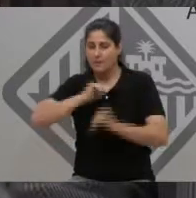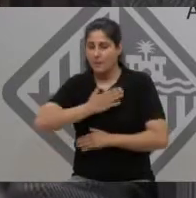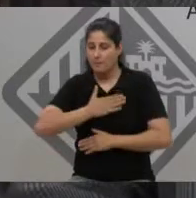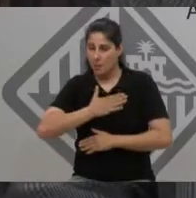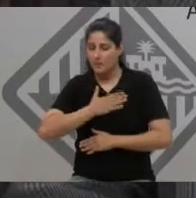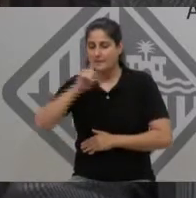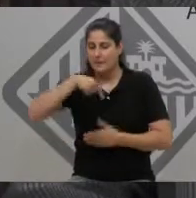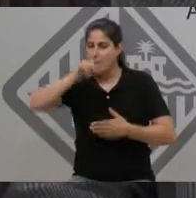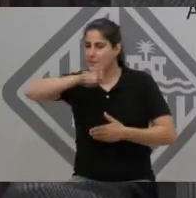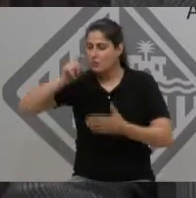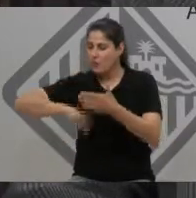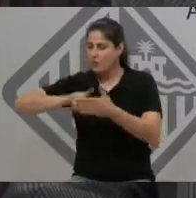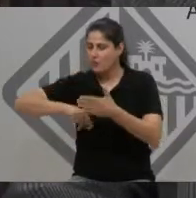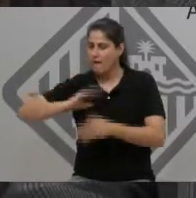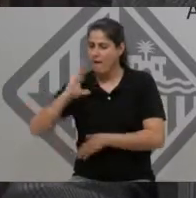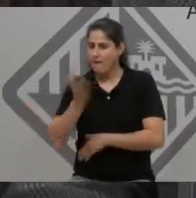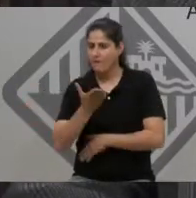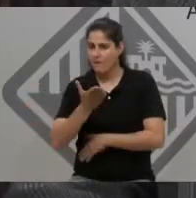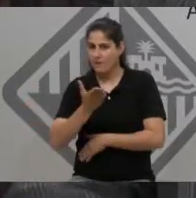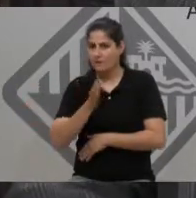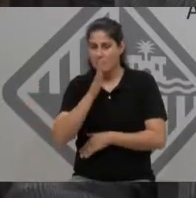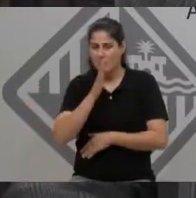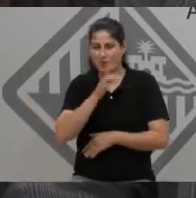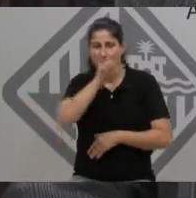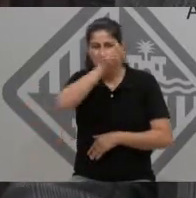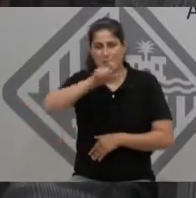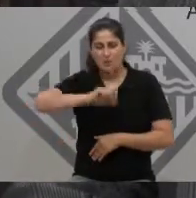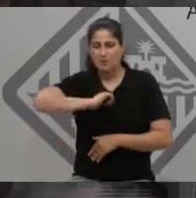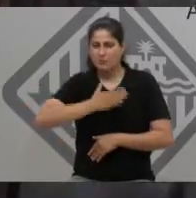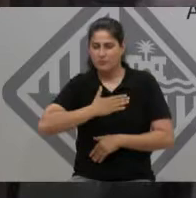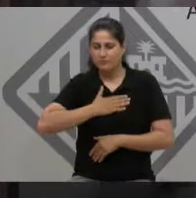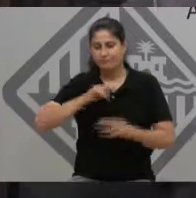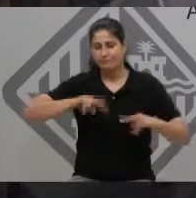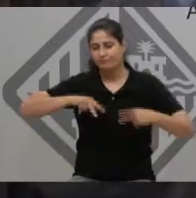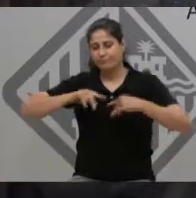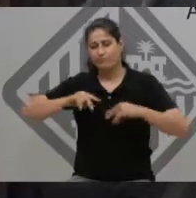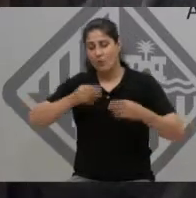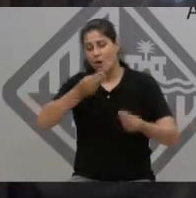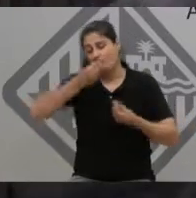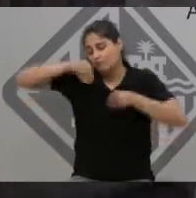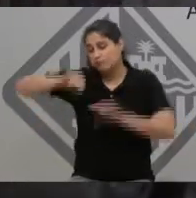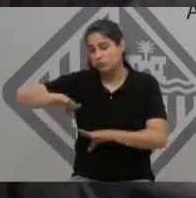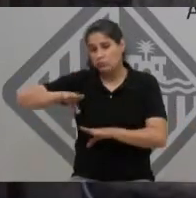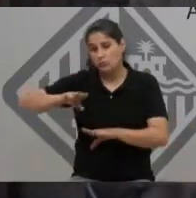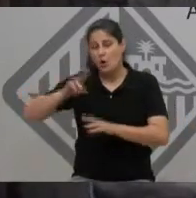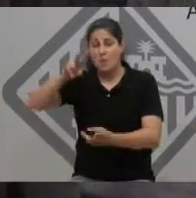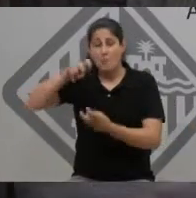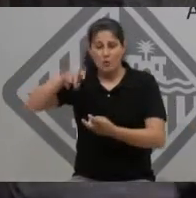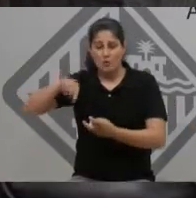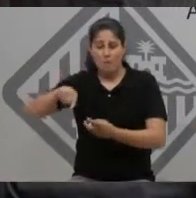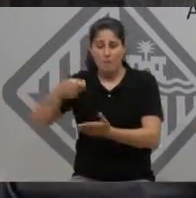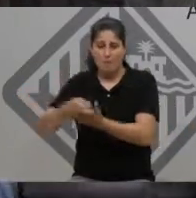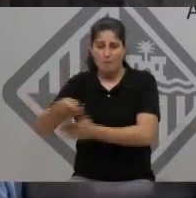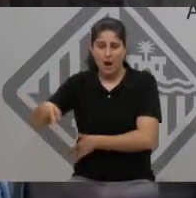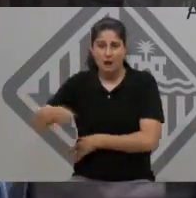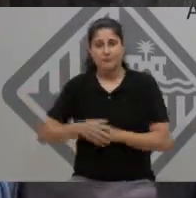els arrendataris de vivendes en els quals els propietaris els repercuteixen aquest impost, en el qual pues, considerem que és també una certa